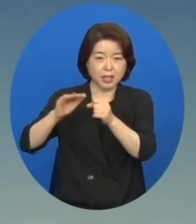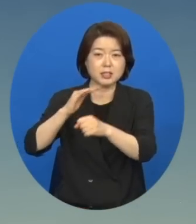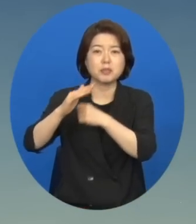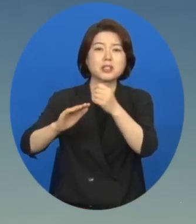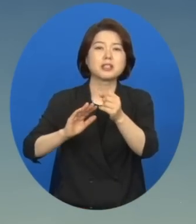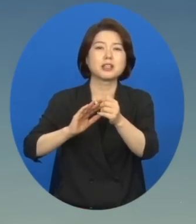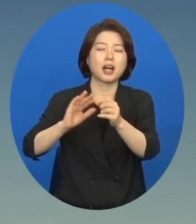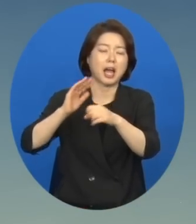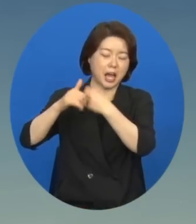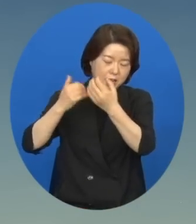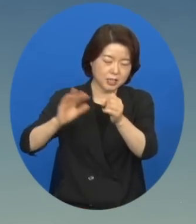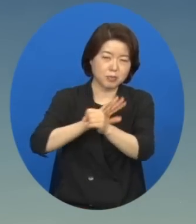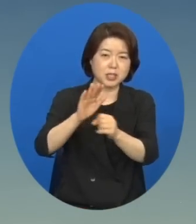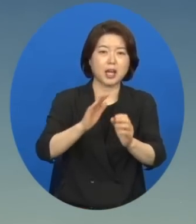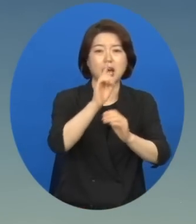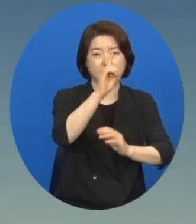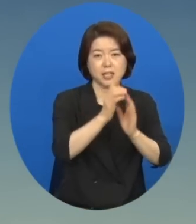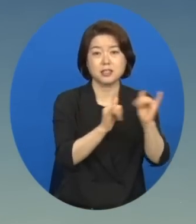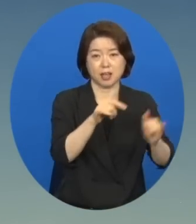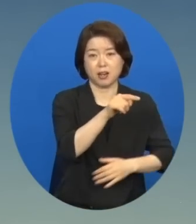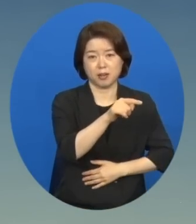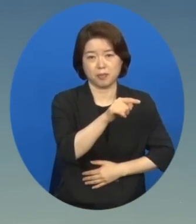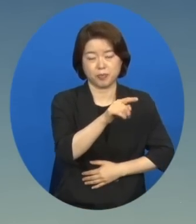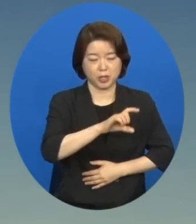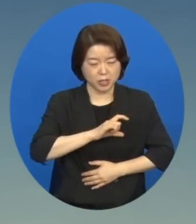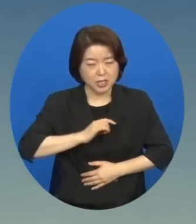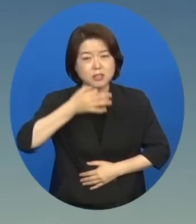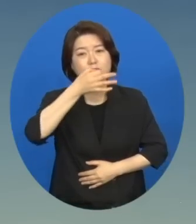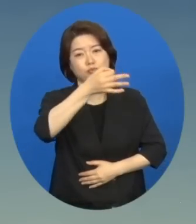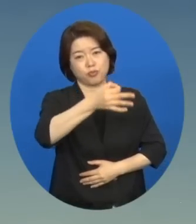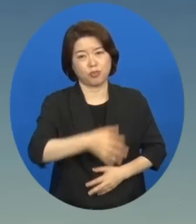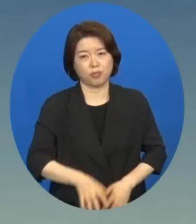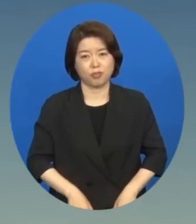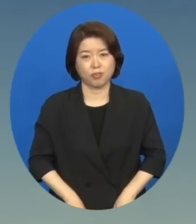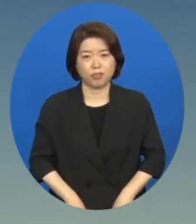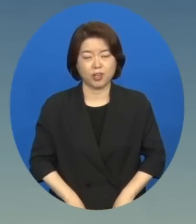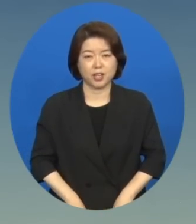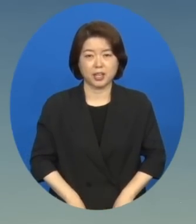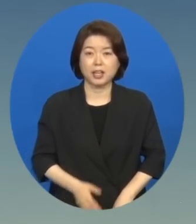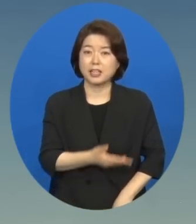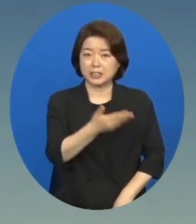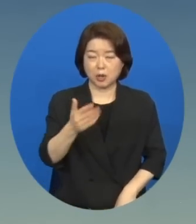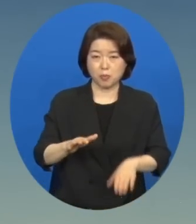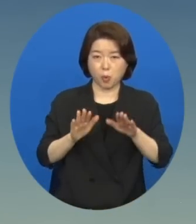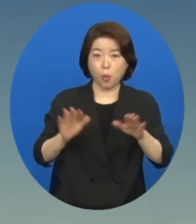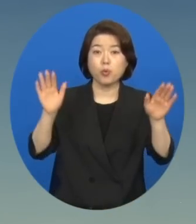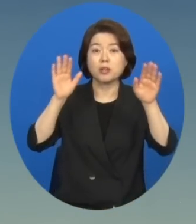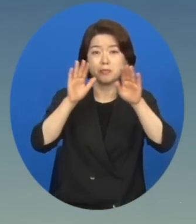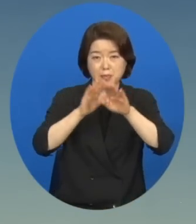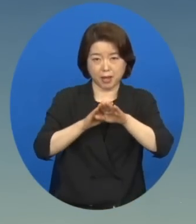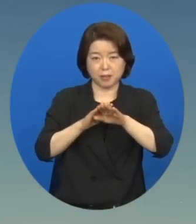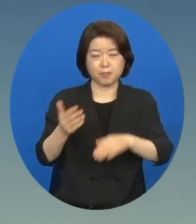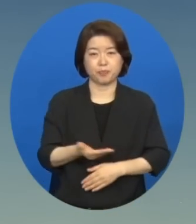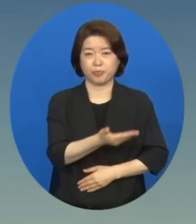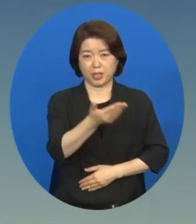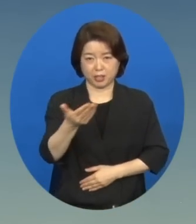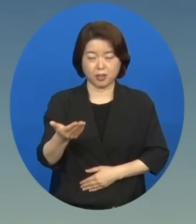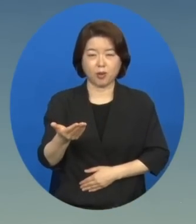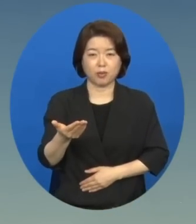자예요. 그래서 삭개오라고 불러주신 거예요. 여러분, 오늘도 이 밤에